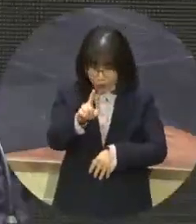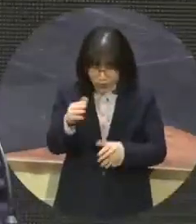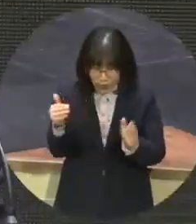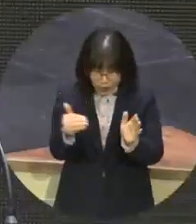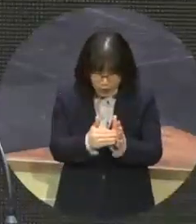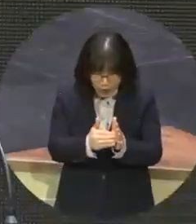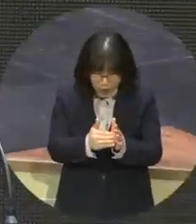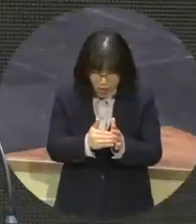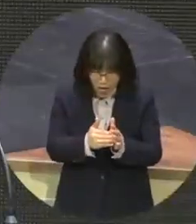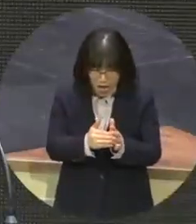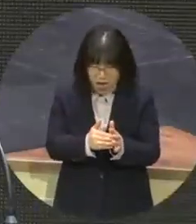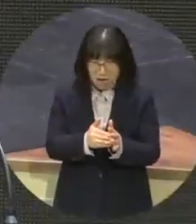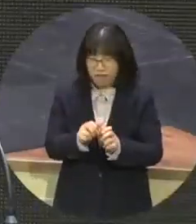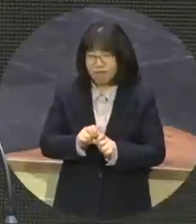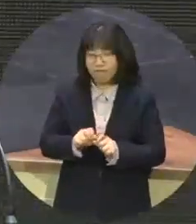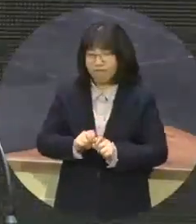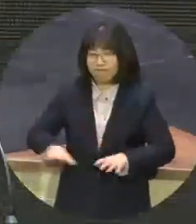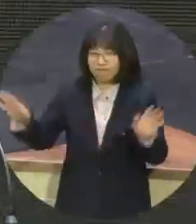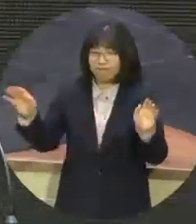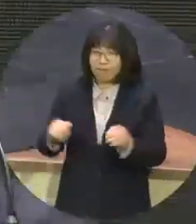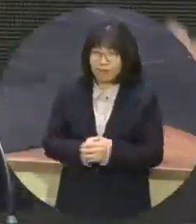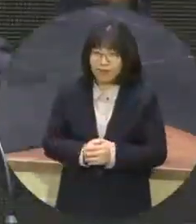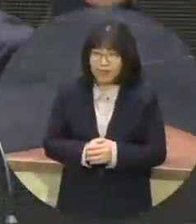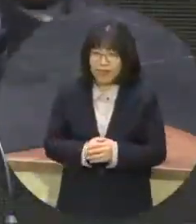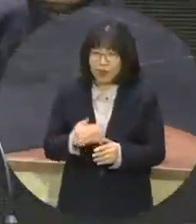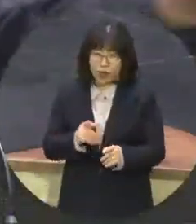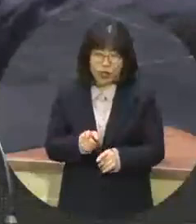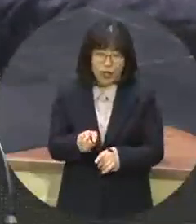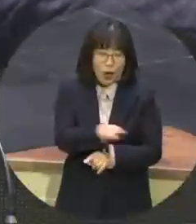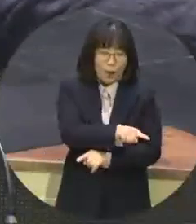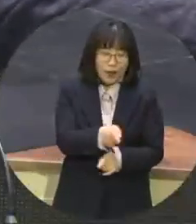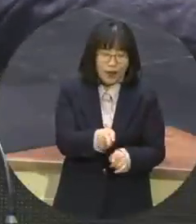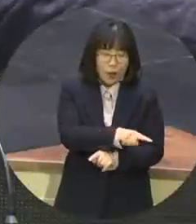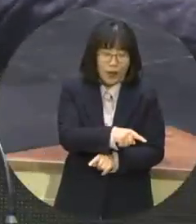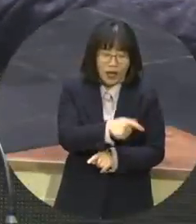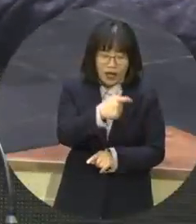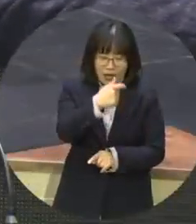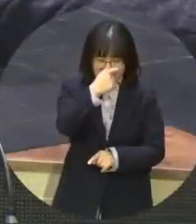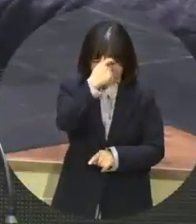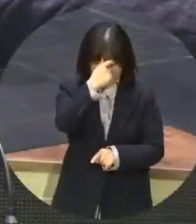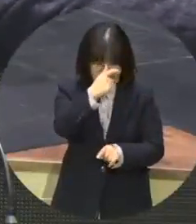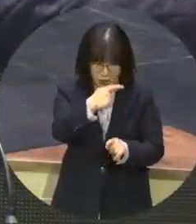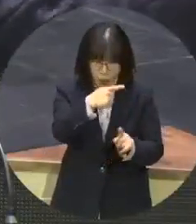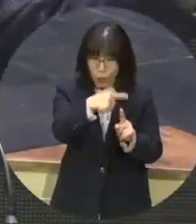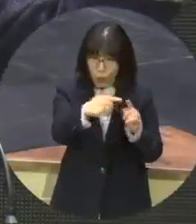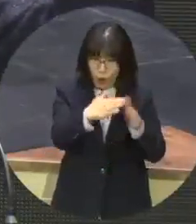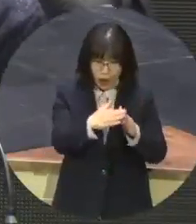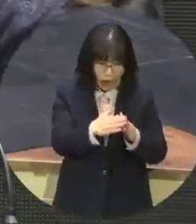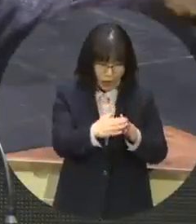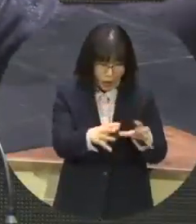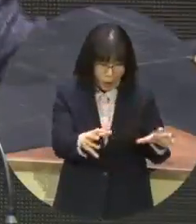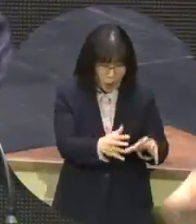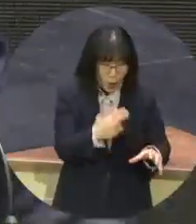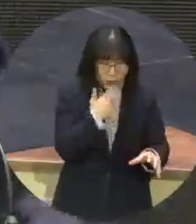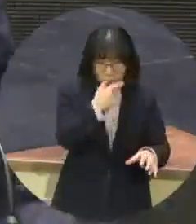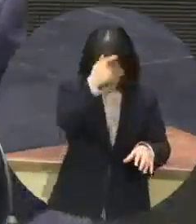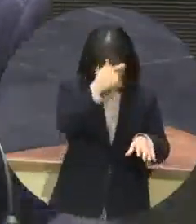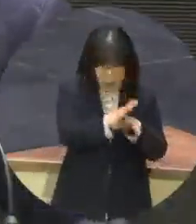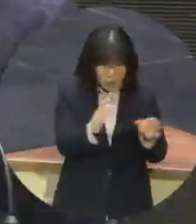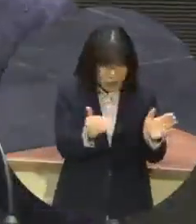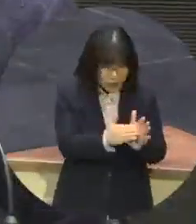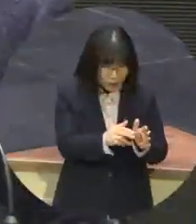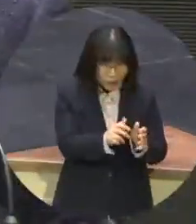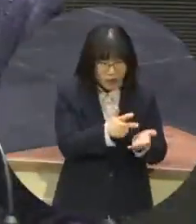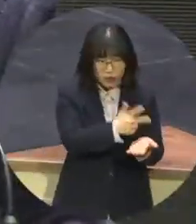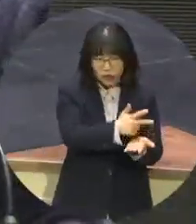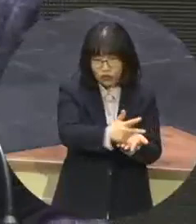있습니다. 저 위에서 보잖아. 14층에서 옆에 교회는요 예배 끝나고 차 한 대도 없어요. 그 공동장에 차 한 대, 우리